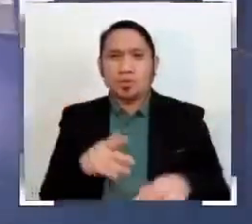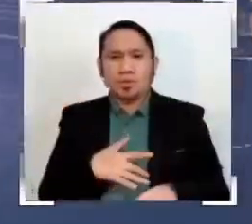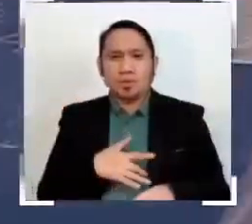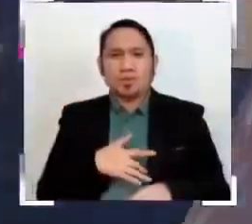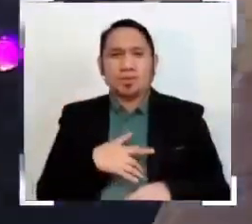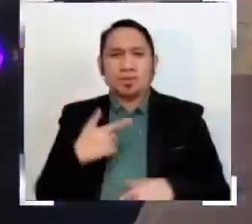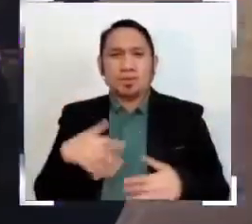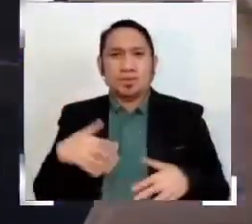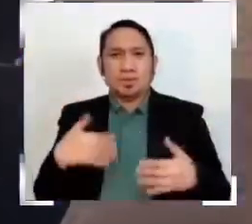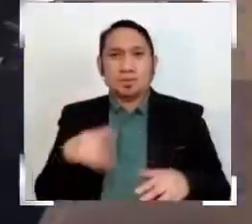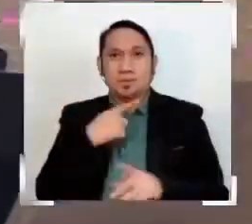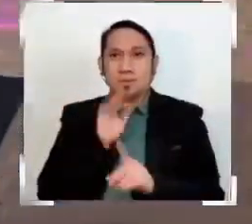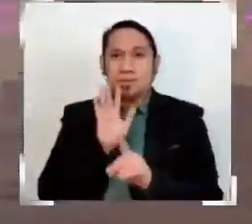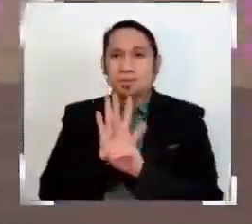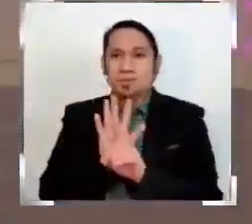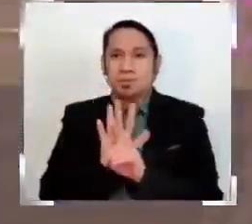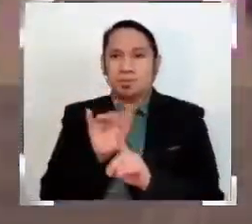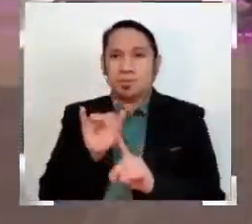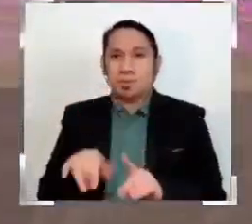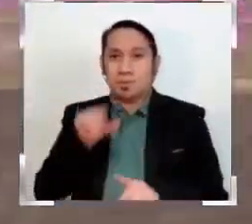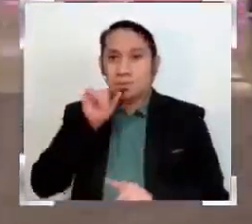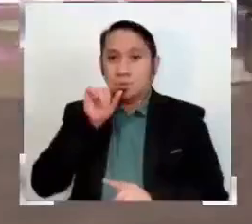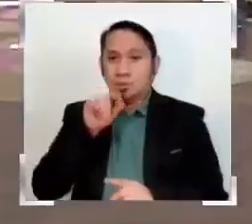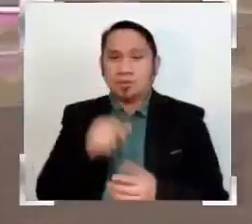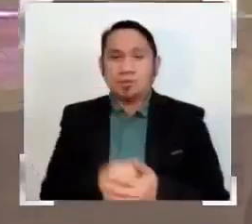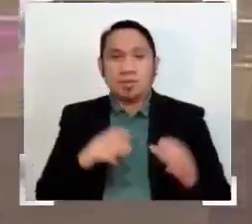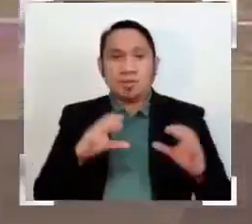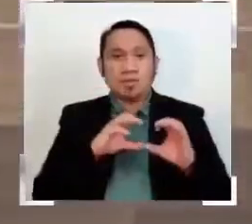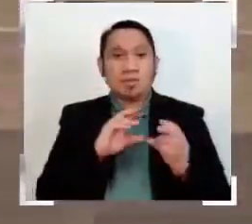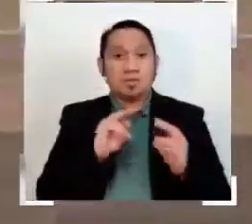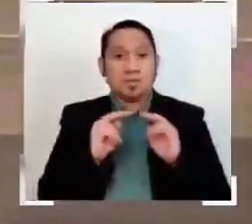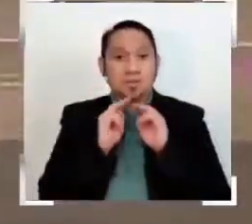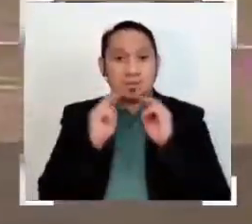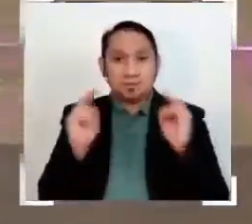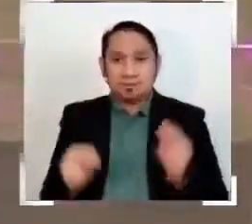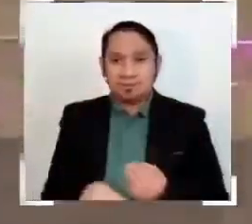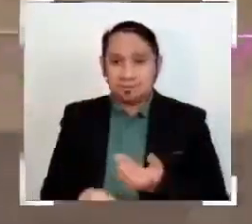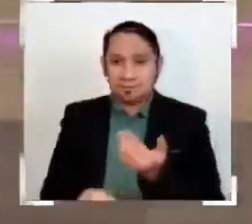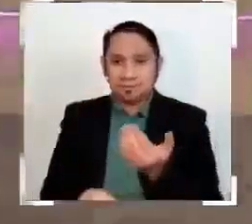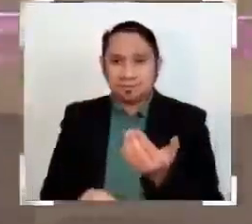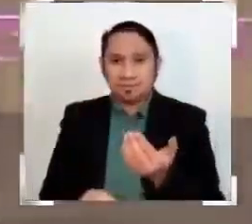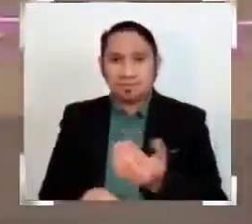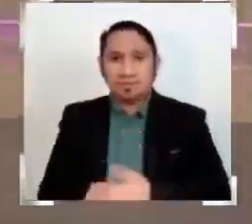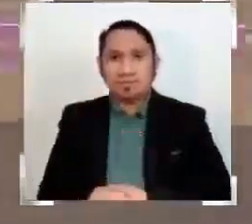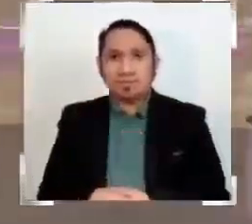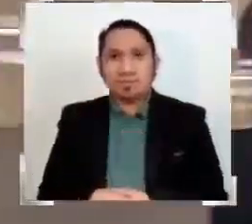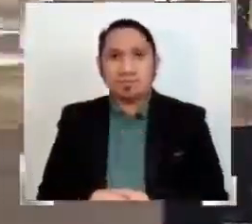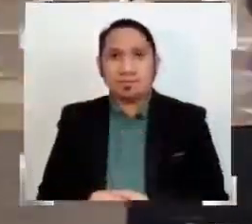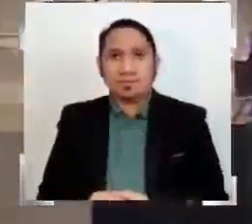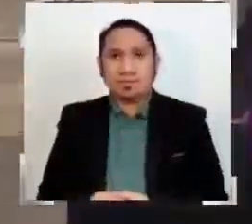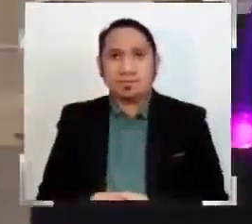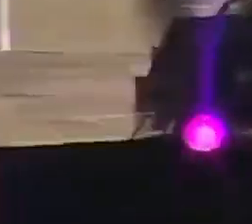Twitter ngayong araw. Para sa GMA Integrated News, Obri Carampel ang inyong saksi.